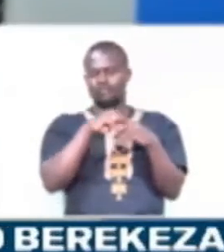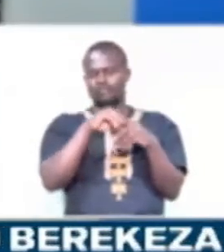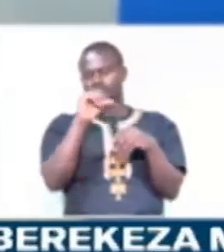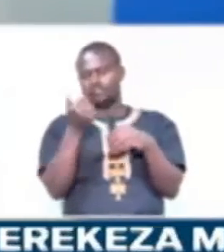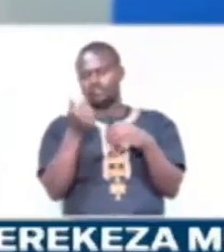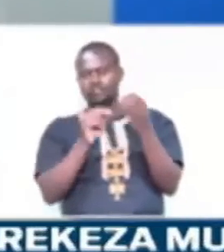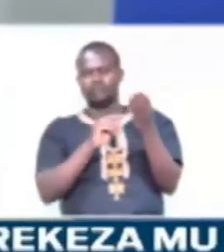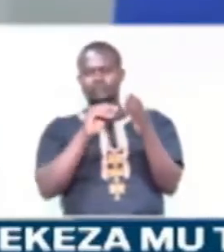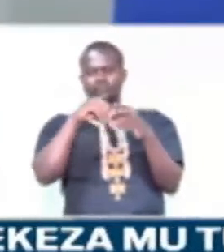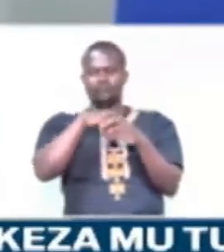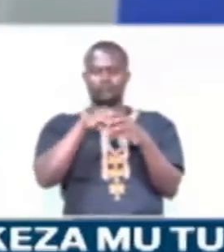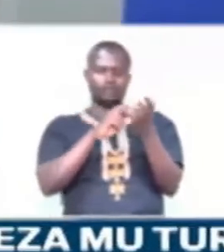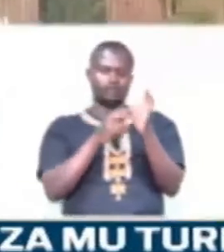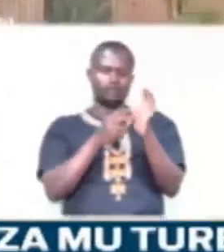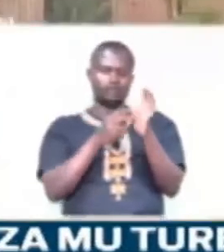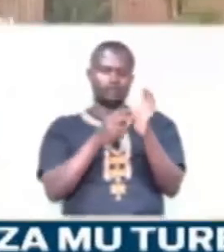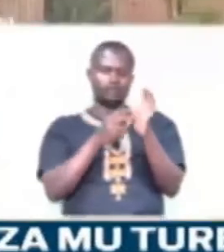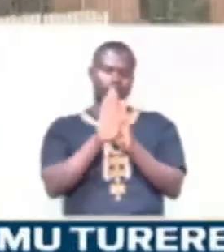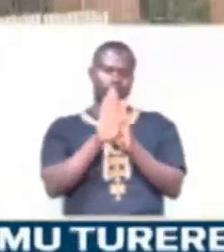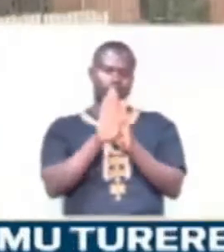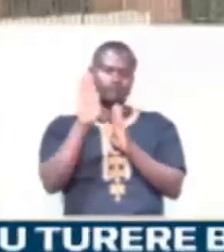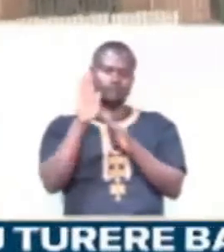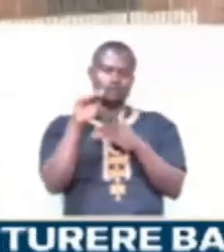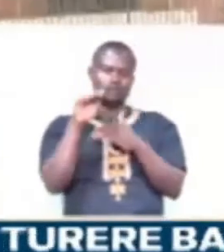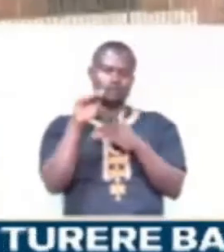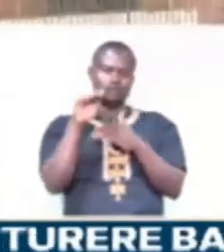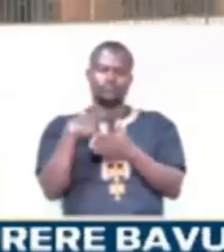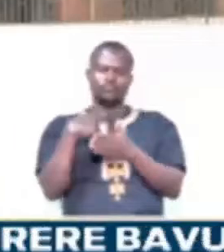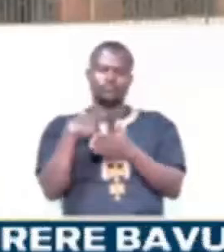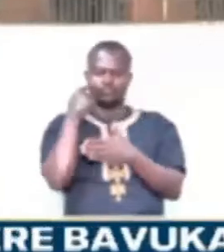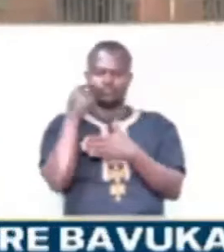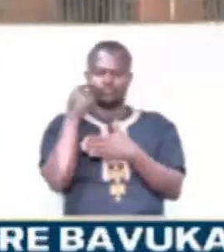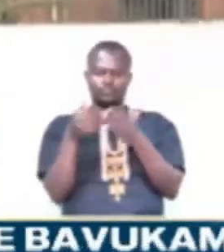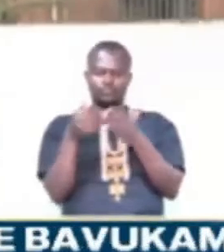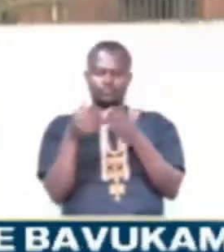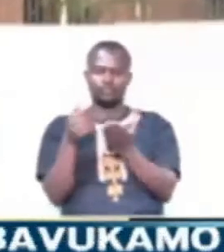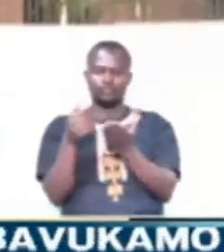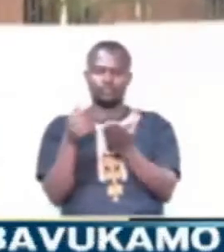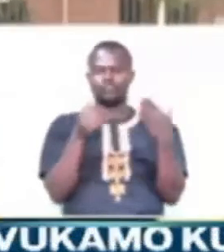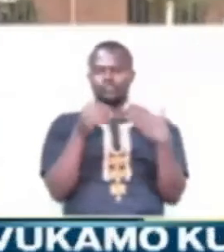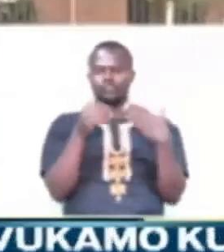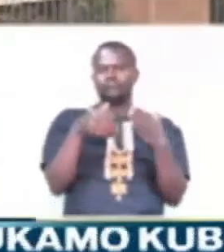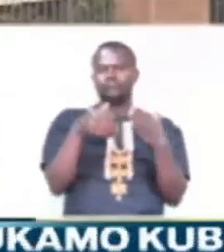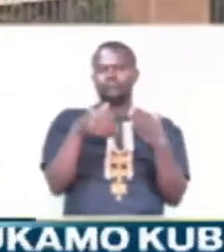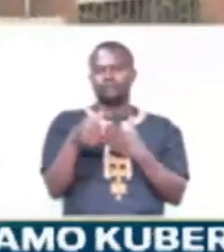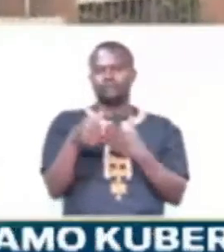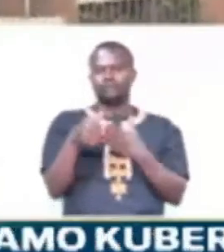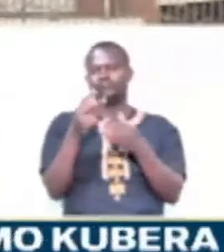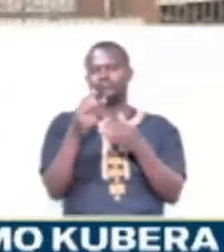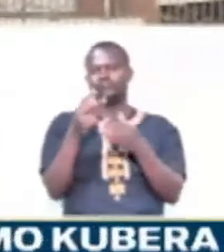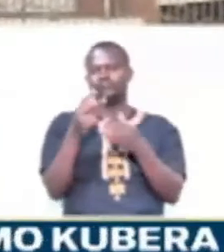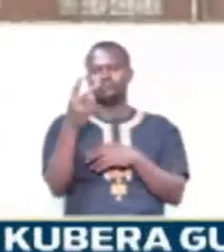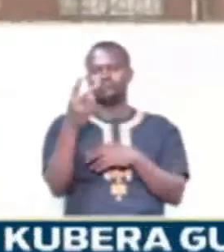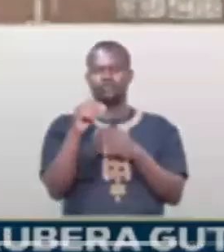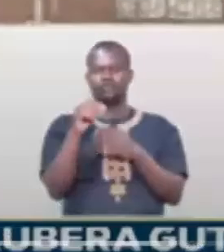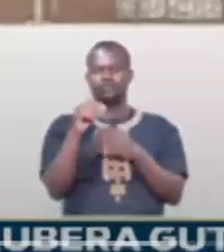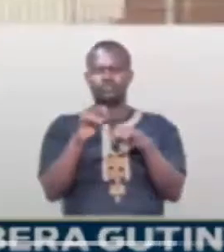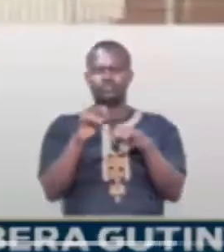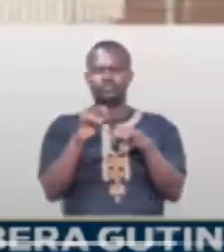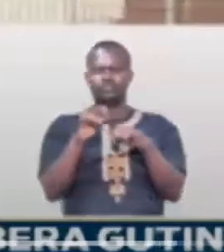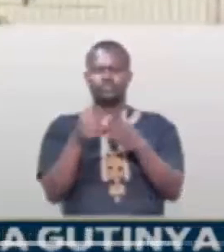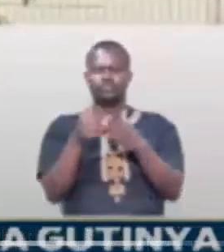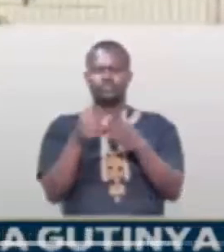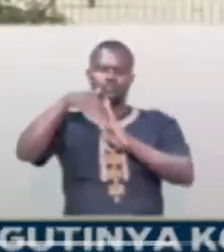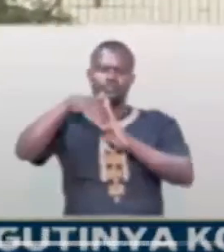imishinga y'iterambere no mu ishoramari rya leta Ingengo y'imari itangajwe nyuma y'aho umwaka ushize wa 2020 ubukungu bw'u Rwanda busubiye inyuma